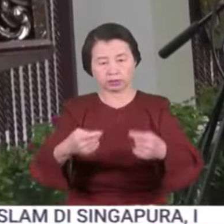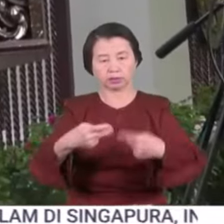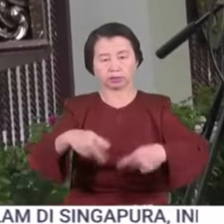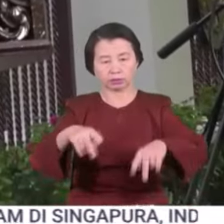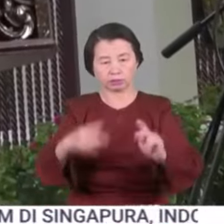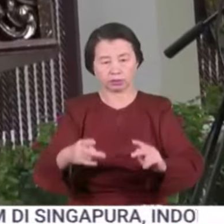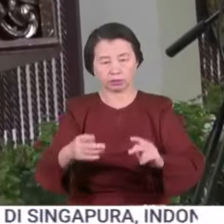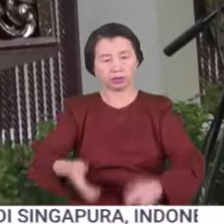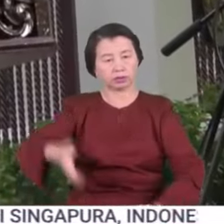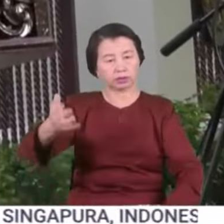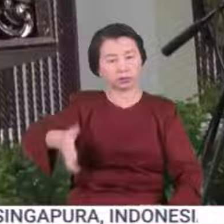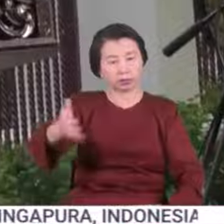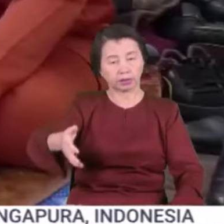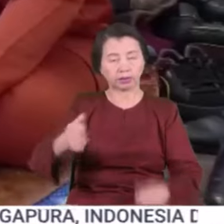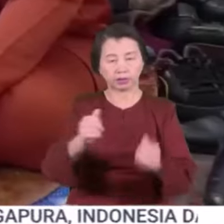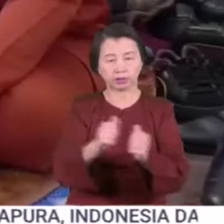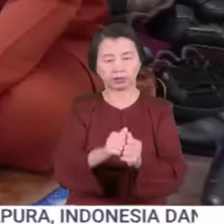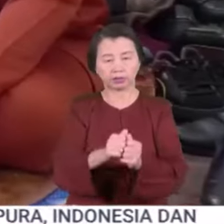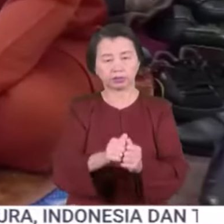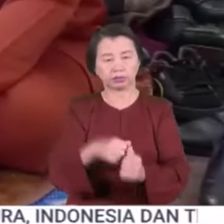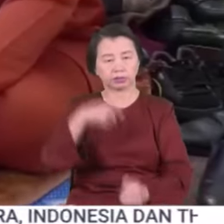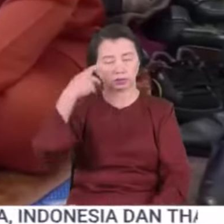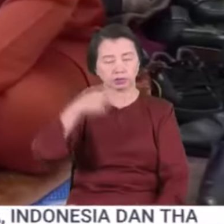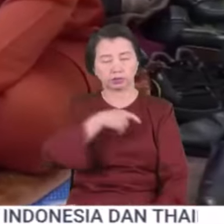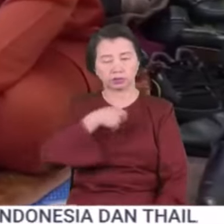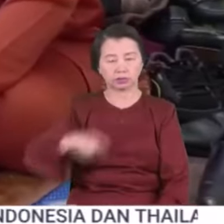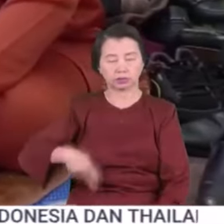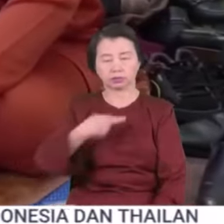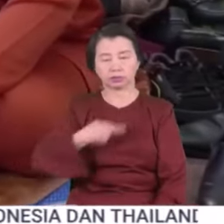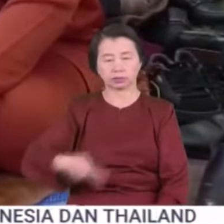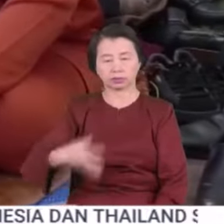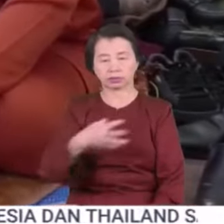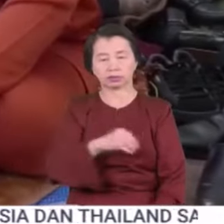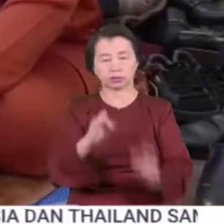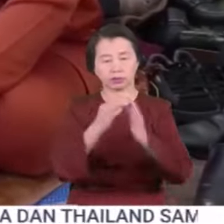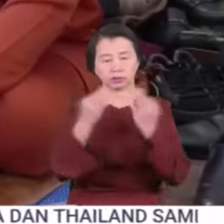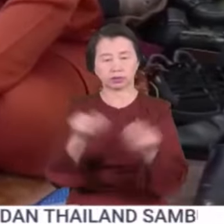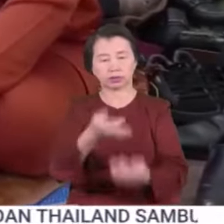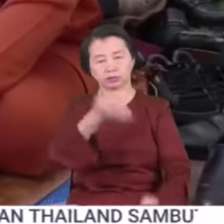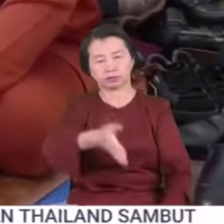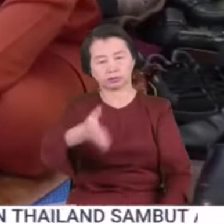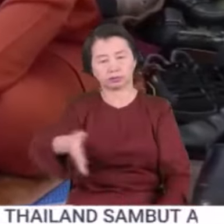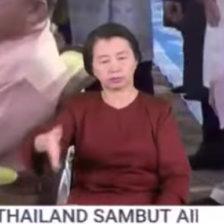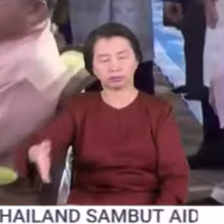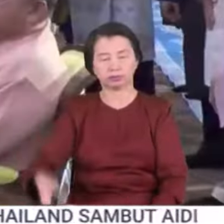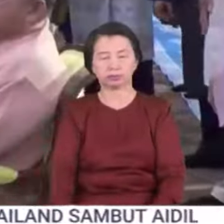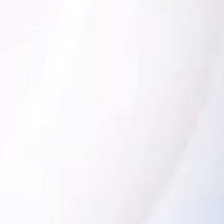berpeluang bersalaman dengan Tuanku Raja Perlis dan kerabat diraja yang lain.